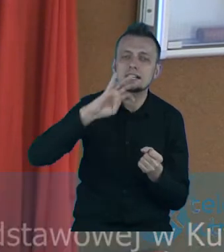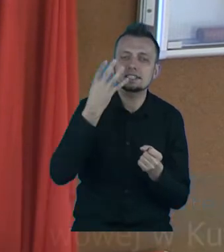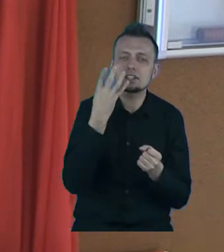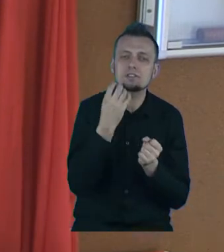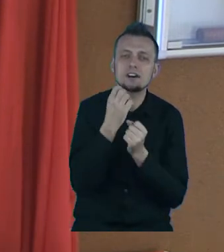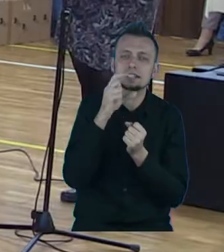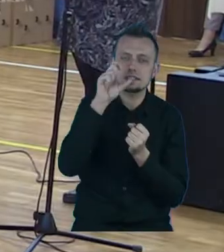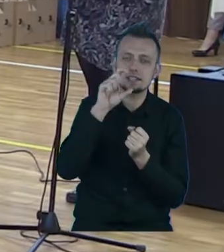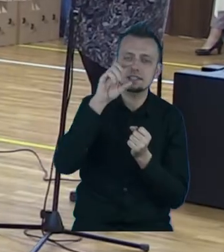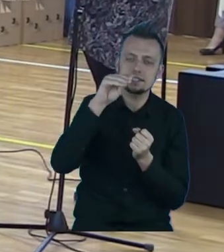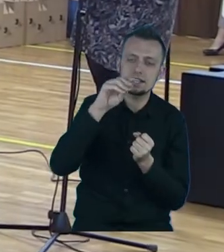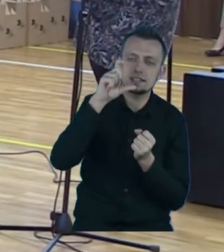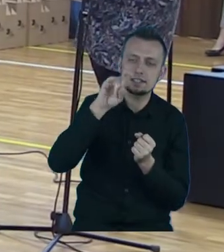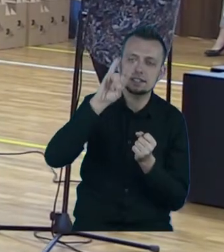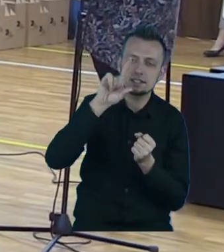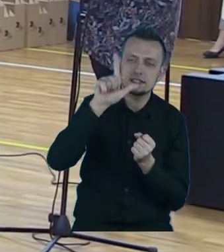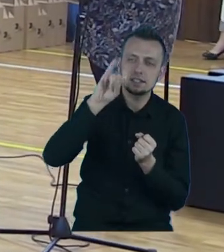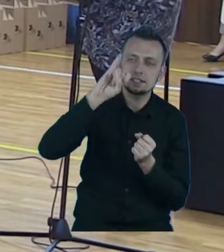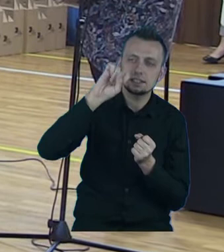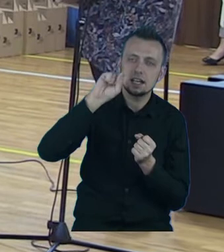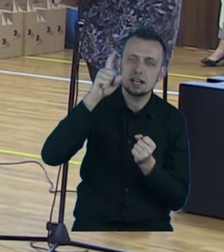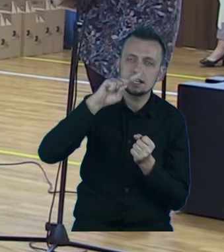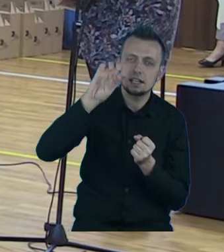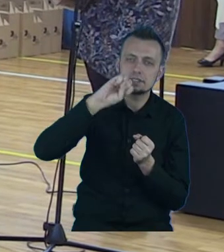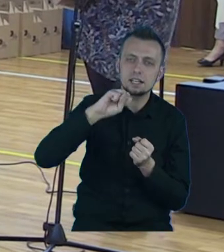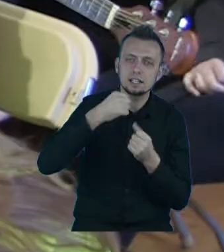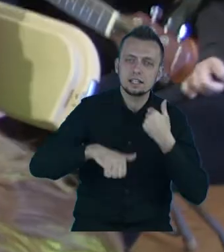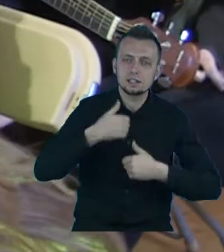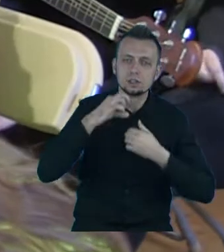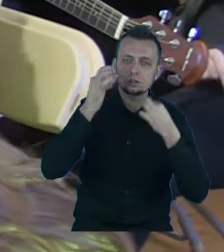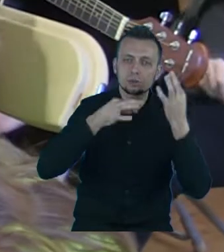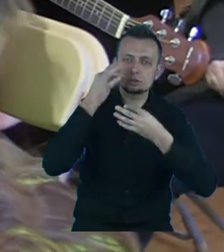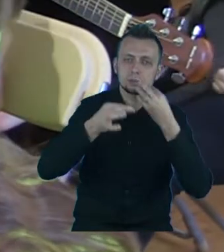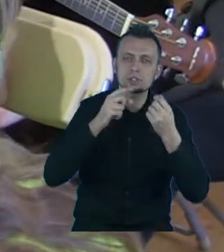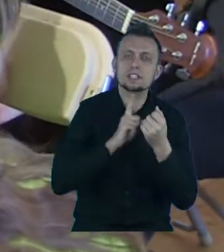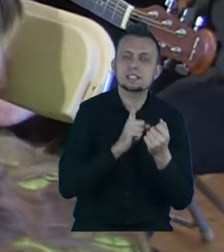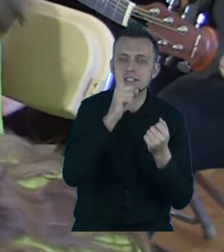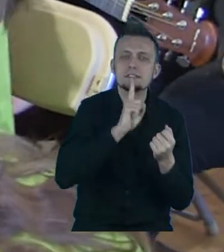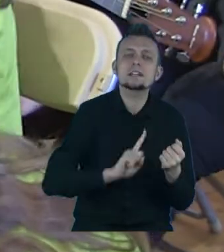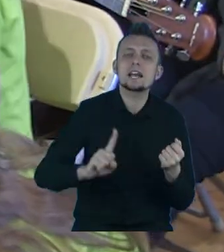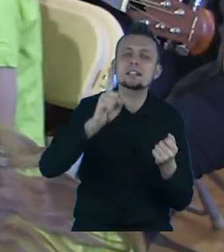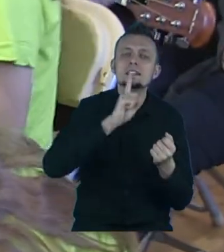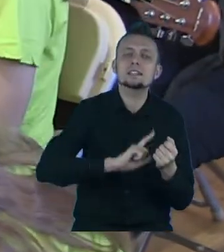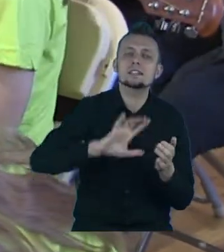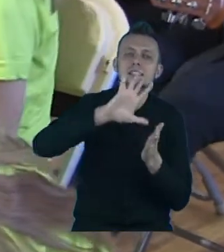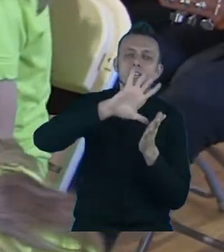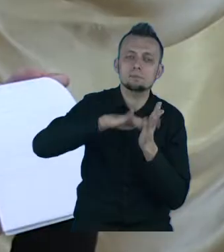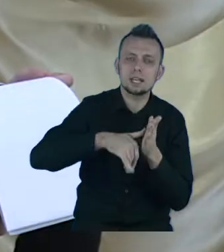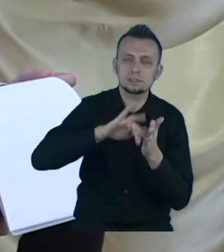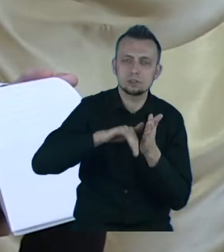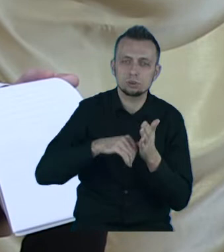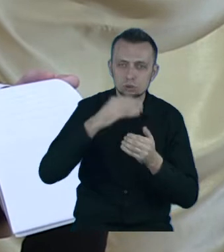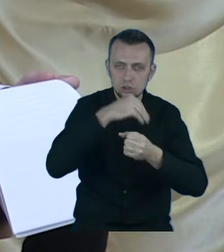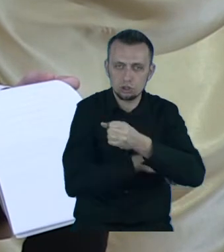piosenki religijnej organizowany dla szkół podstawowych i szkół ponadgimnazjalnych miasta Kutna i okolic. W